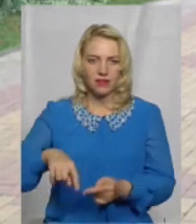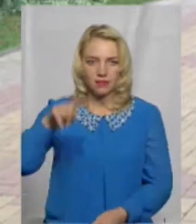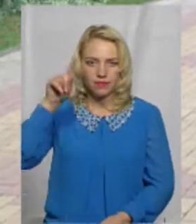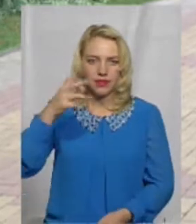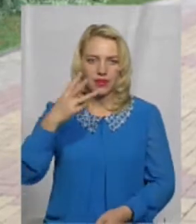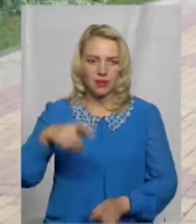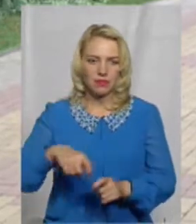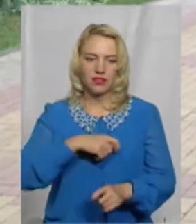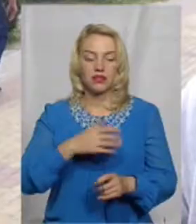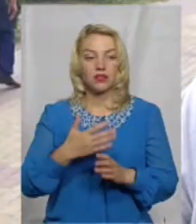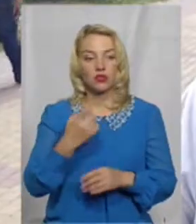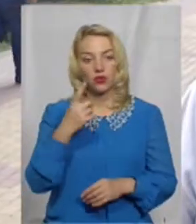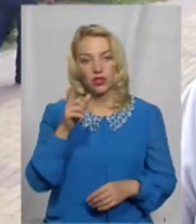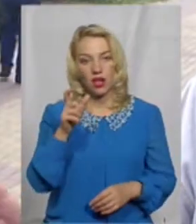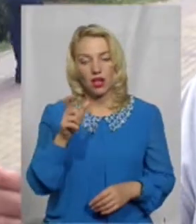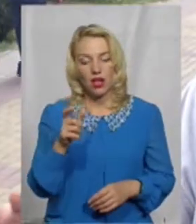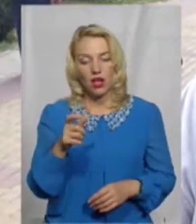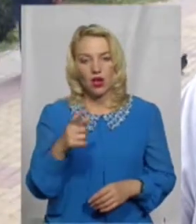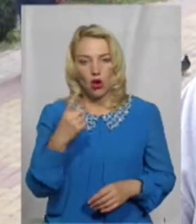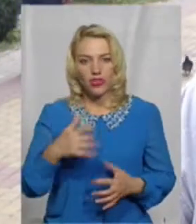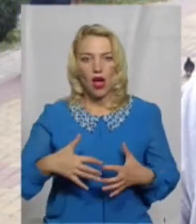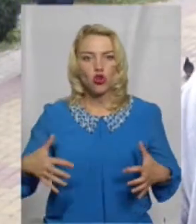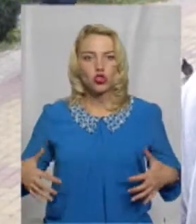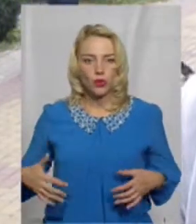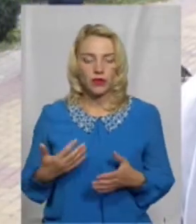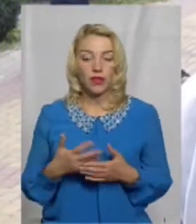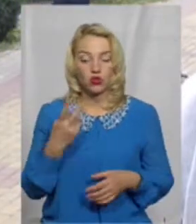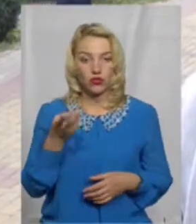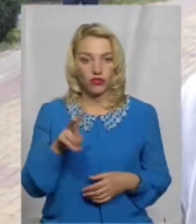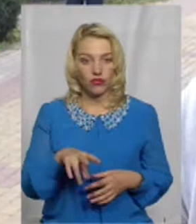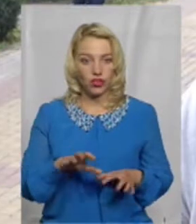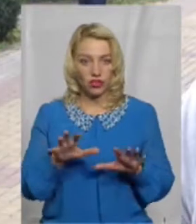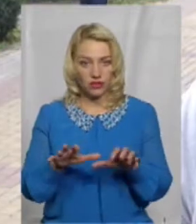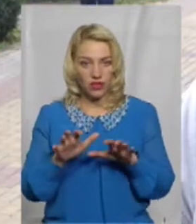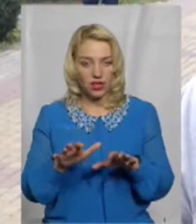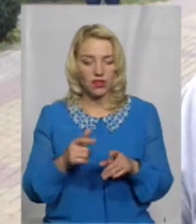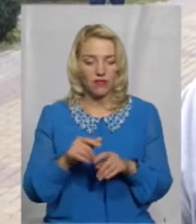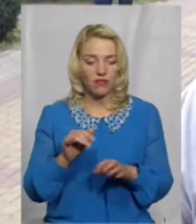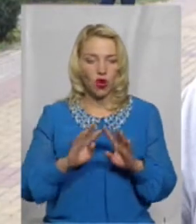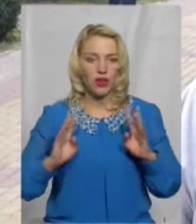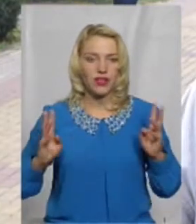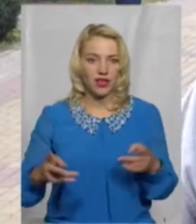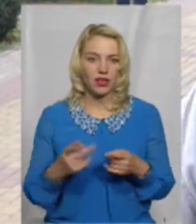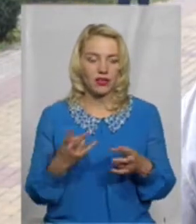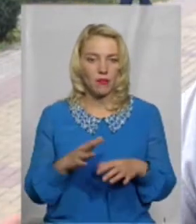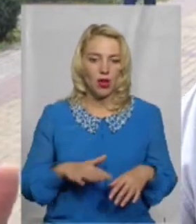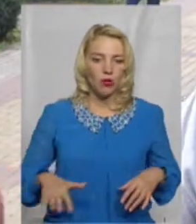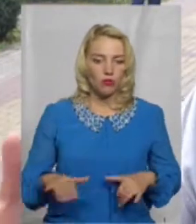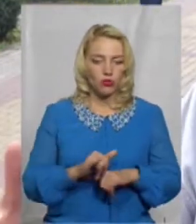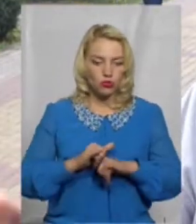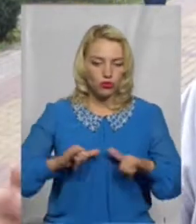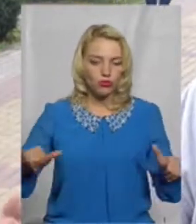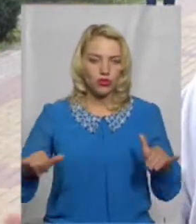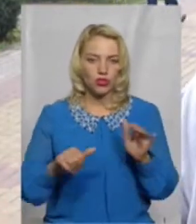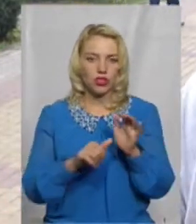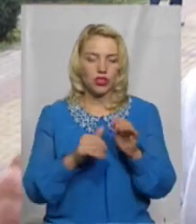Опять же, якщо це одна особина. Якщо йде утримання двох особин в вольєрі, то площа збільшується в 2 рази,